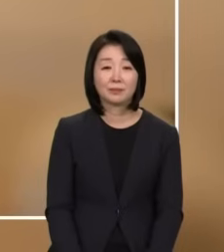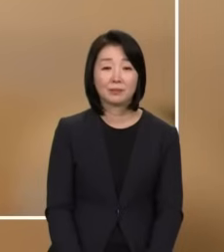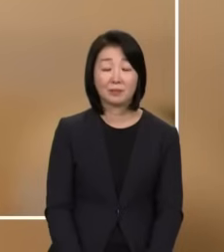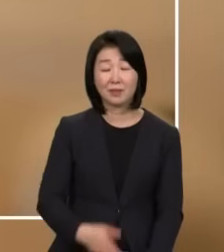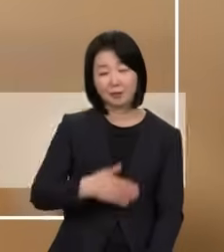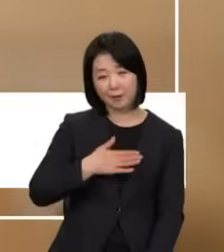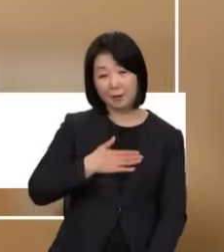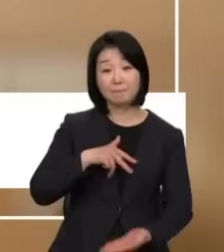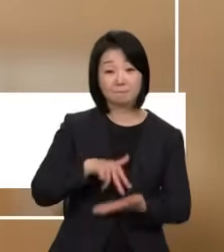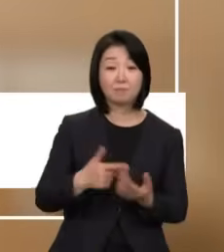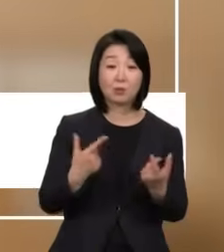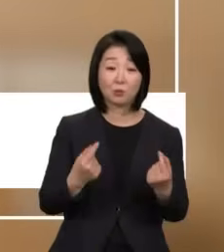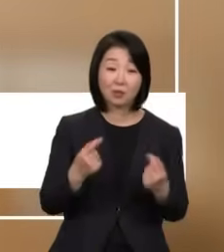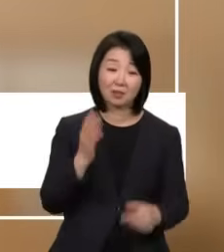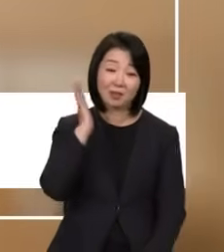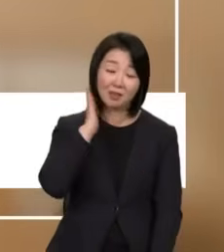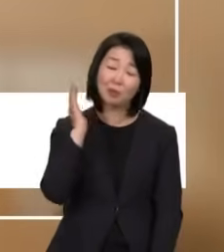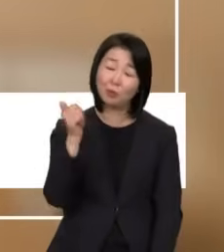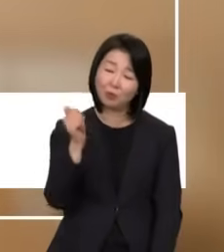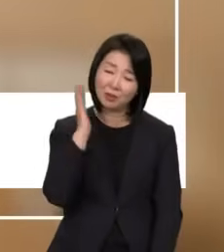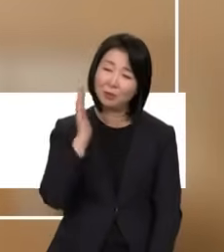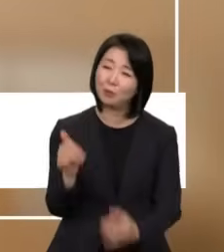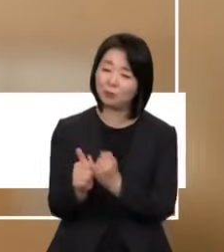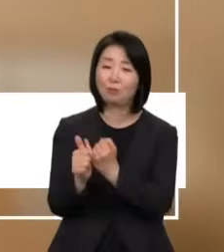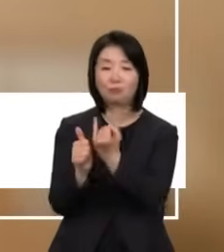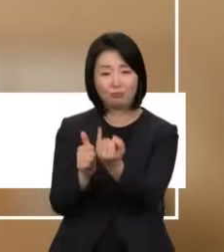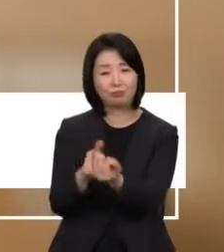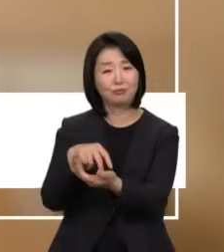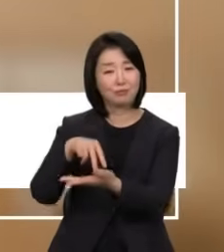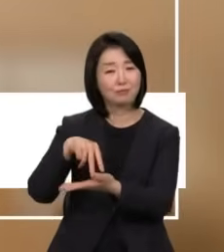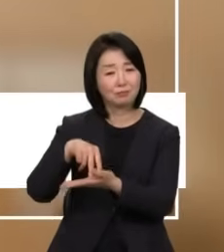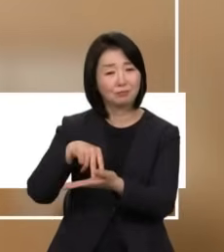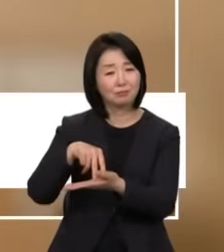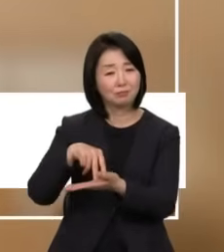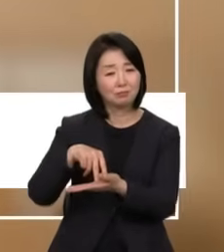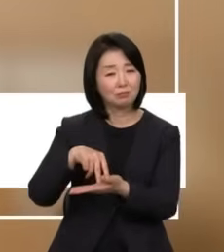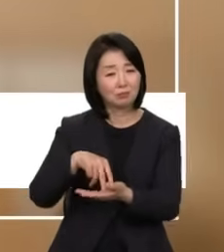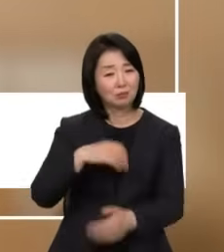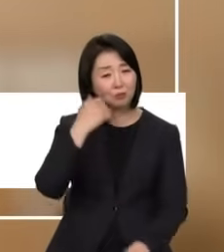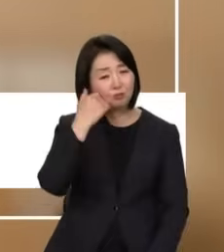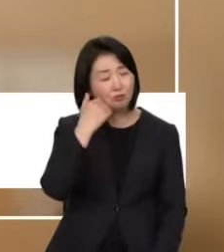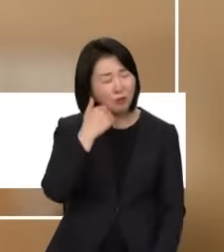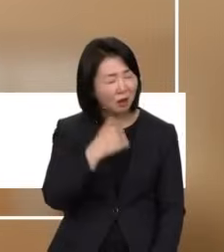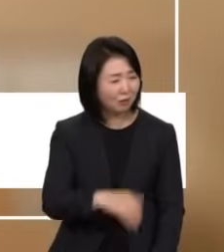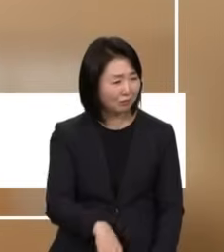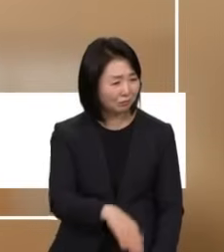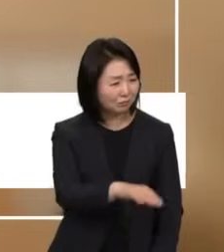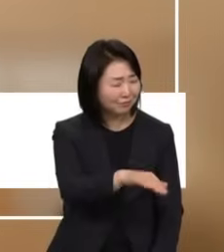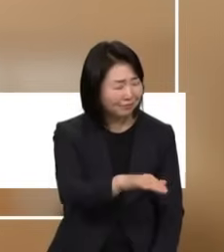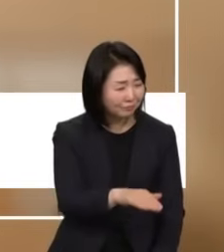저도 마찬가지고 대통령이나 대통령 부인이 어느